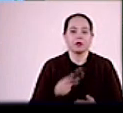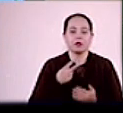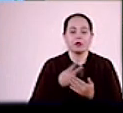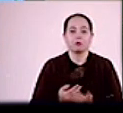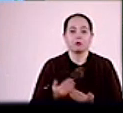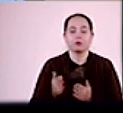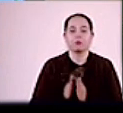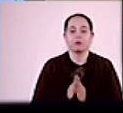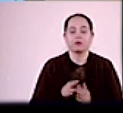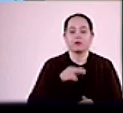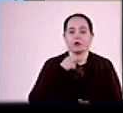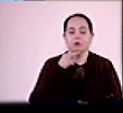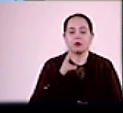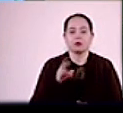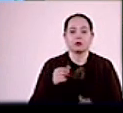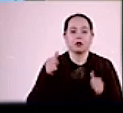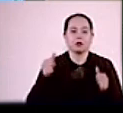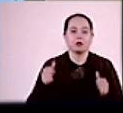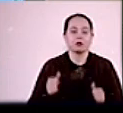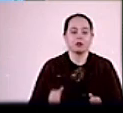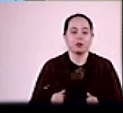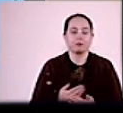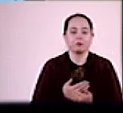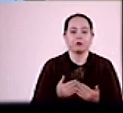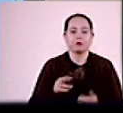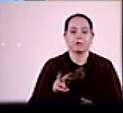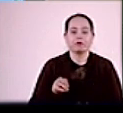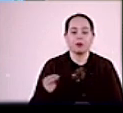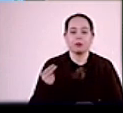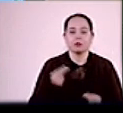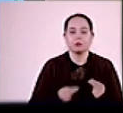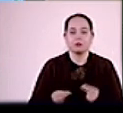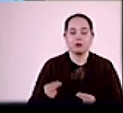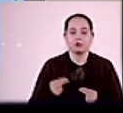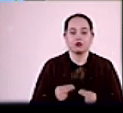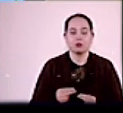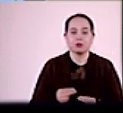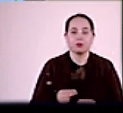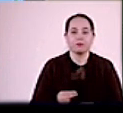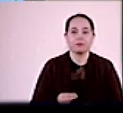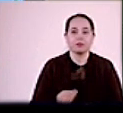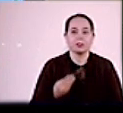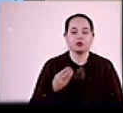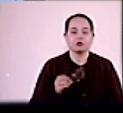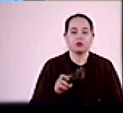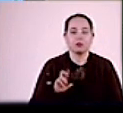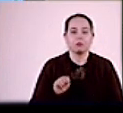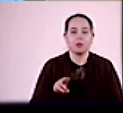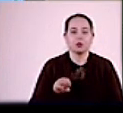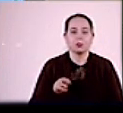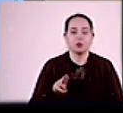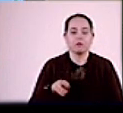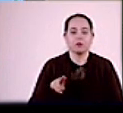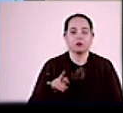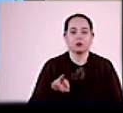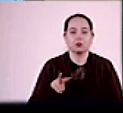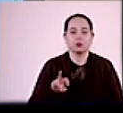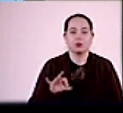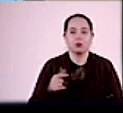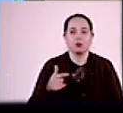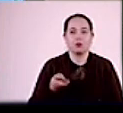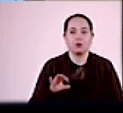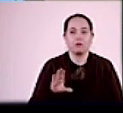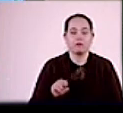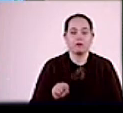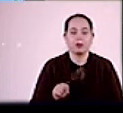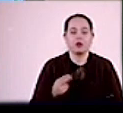Посмотрите, пожалуйста, внимательно на экран. Перед вами изображение Тихона Щербатова, Долохова и Денисова.